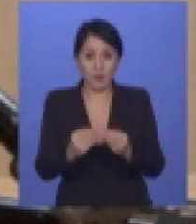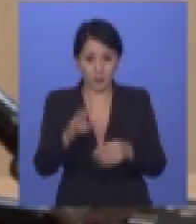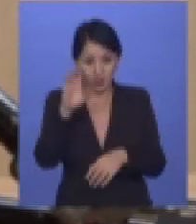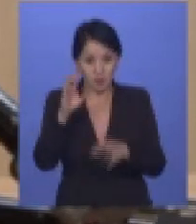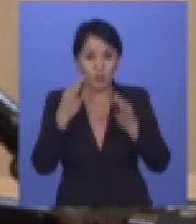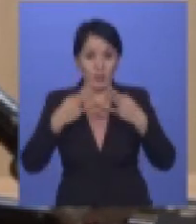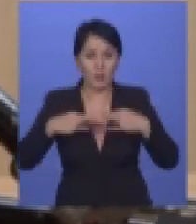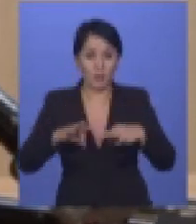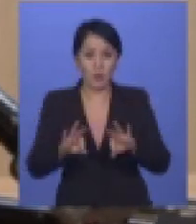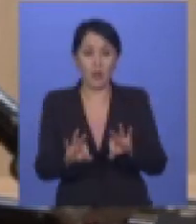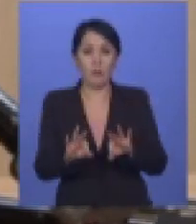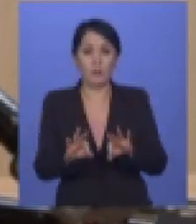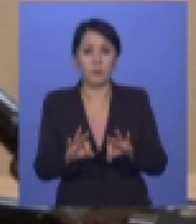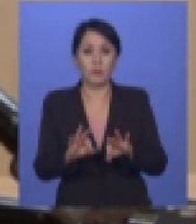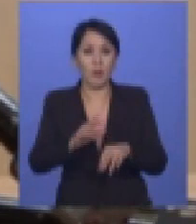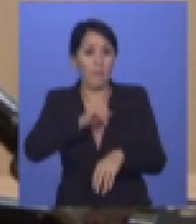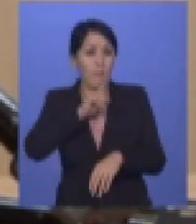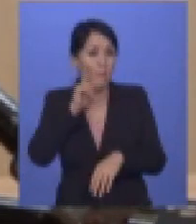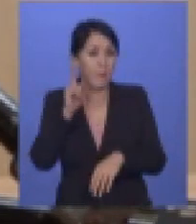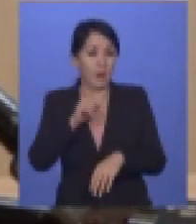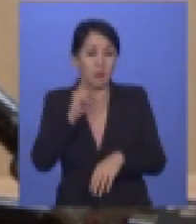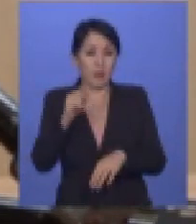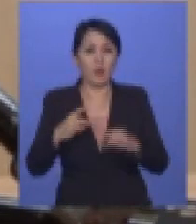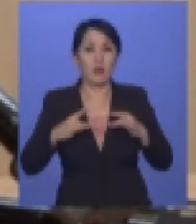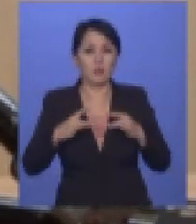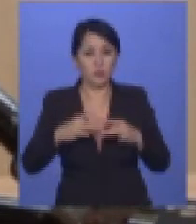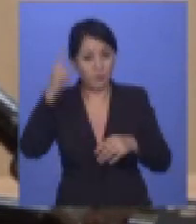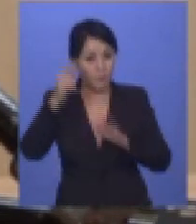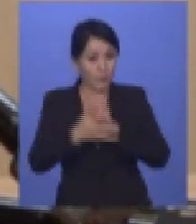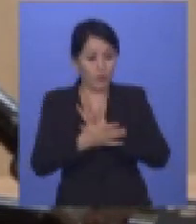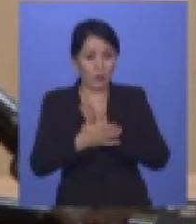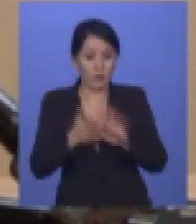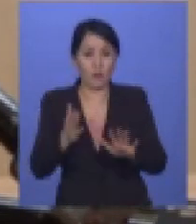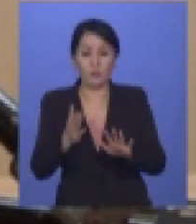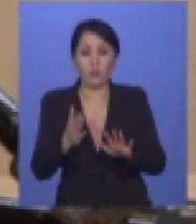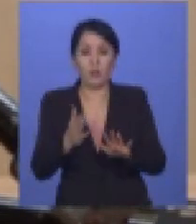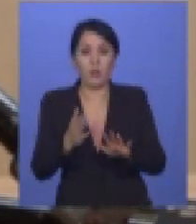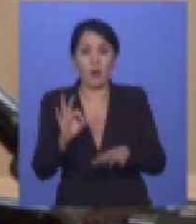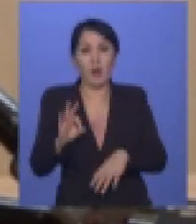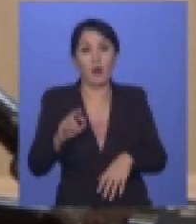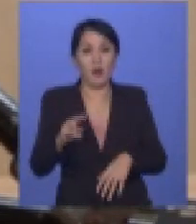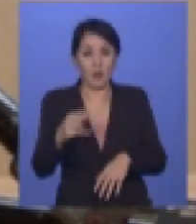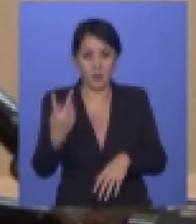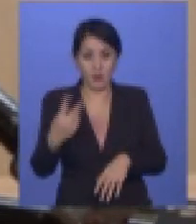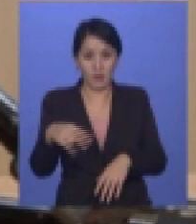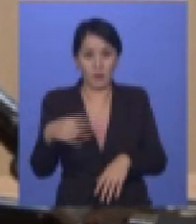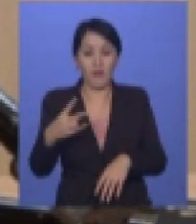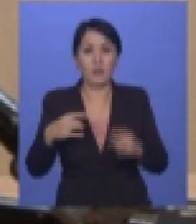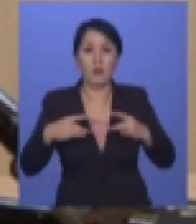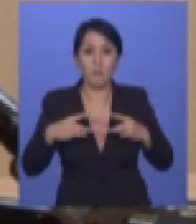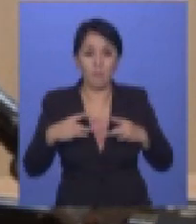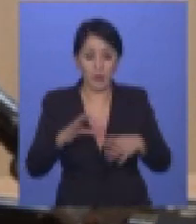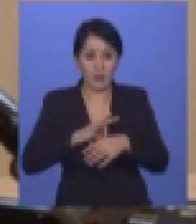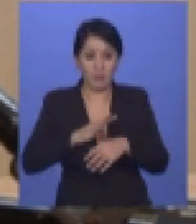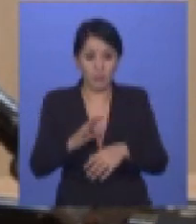басты нышаны. Қазіргі уақытта жас ұрпақ аталмыш мерекенің мән-мағынасын дұрыс түсіне бермейді. Қазанның 22-сі салтанатты шаралар